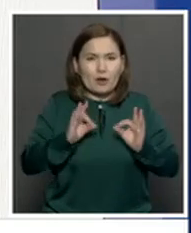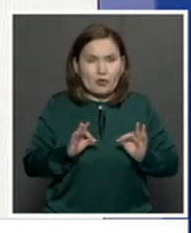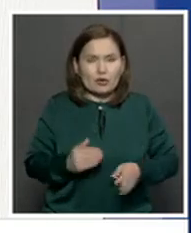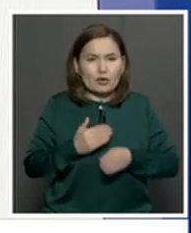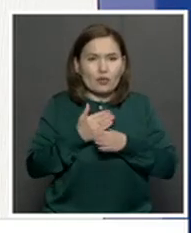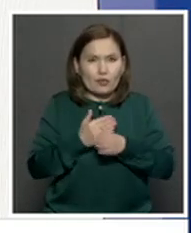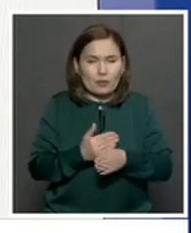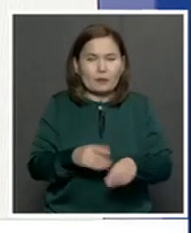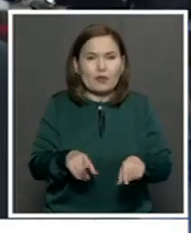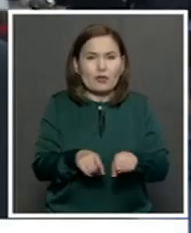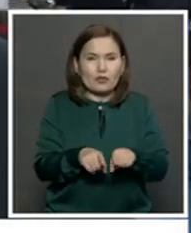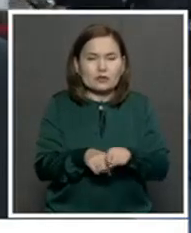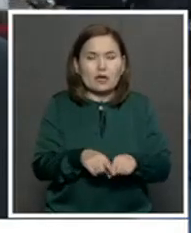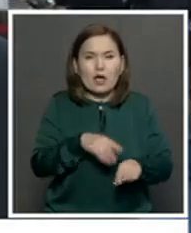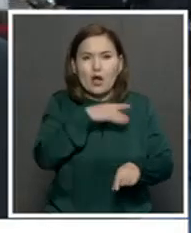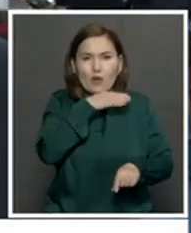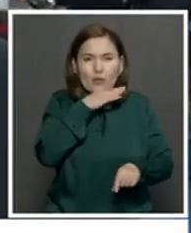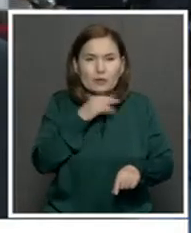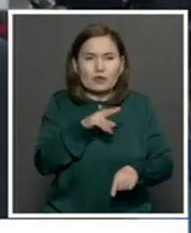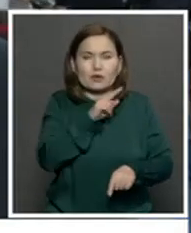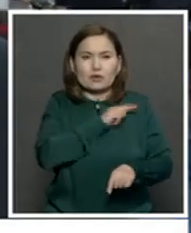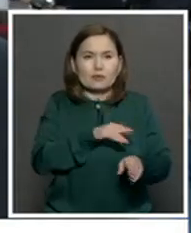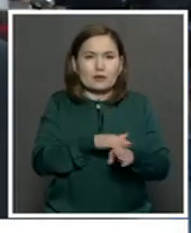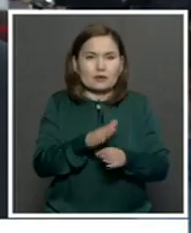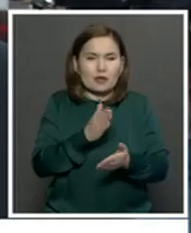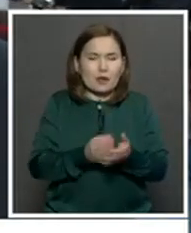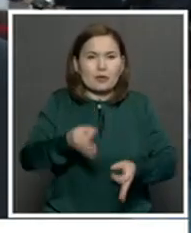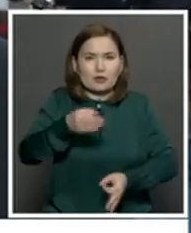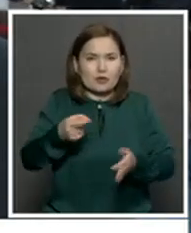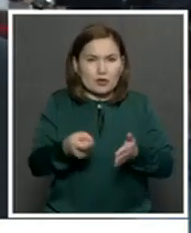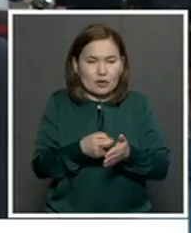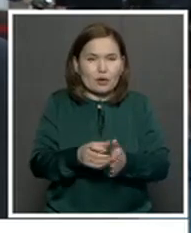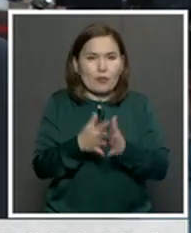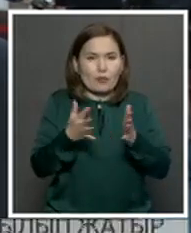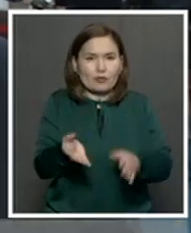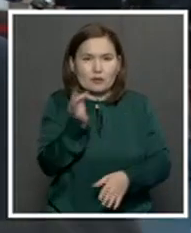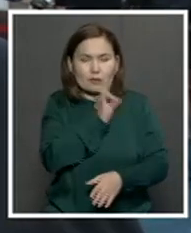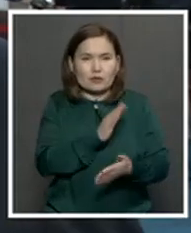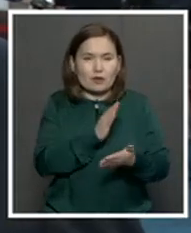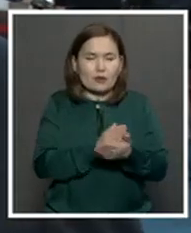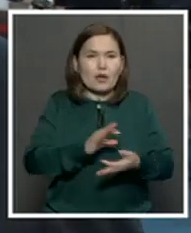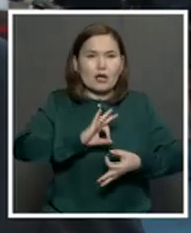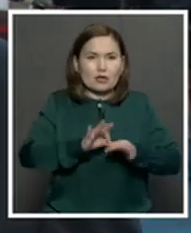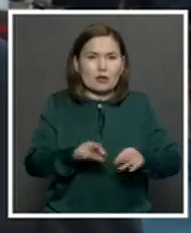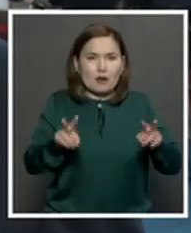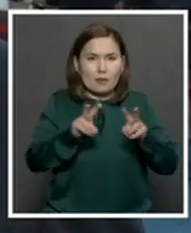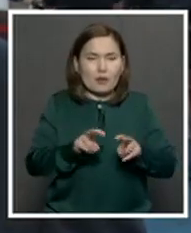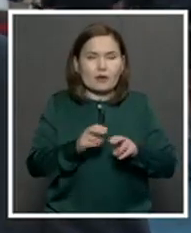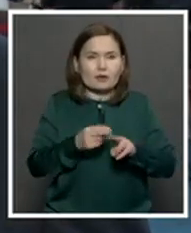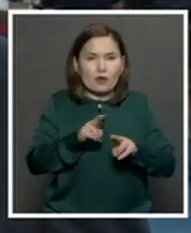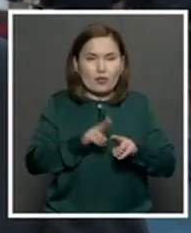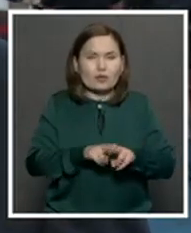та бұның өзі жаңағы тергеуге де оң ықпалын беріп атыр. Олар енді өте мұқият қарап, тек қана заңды шешім